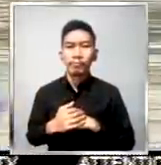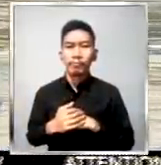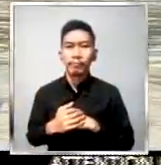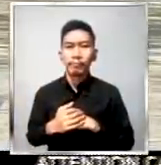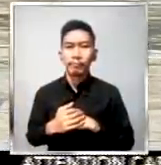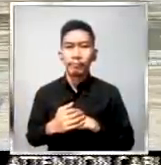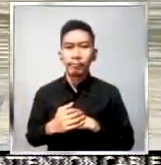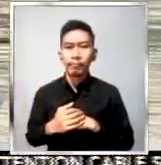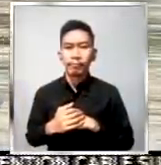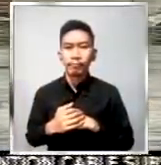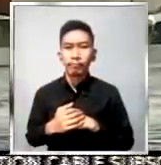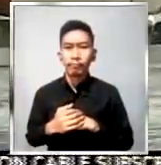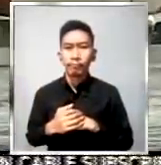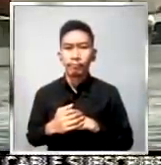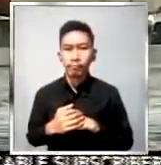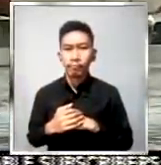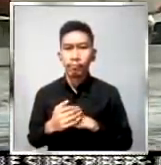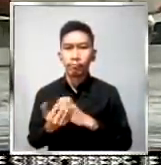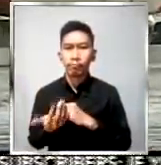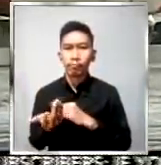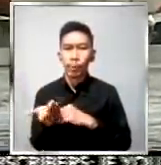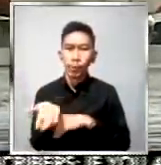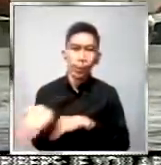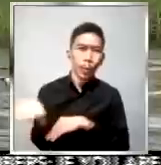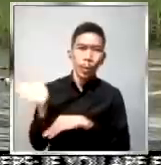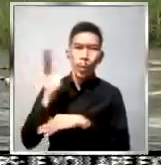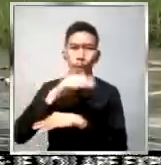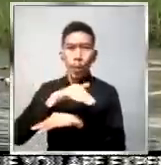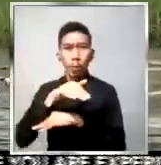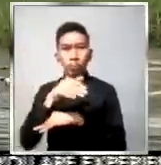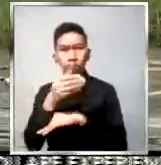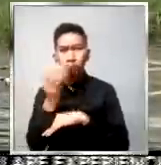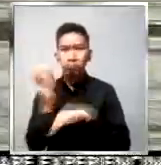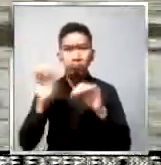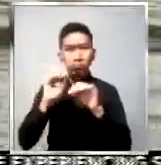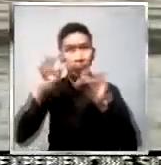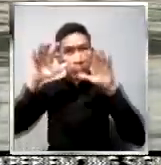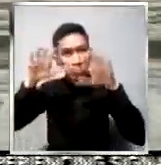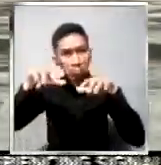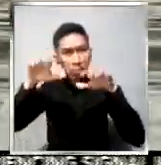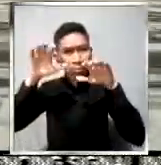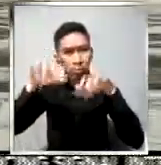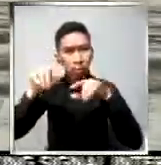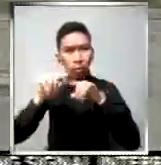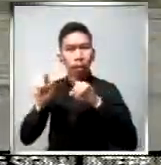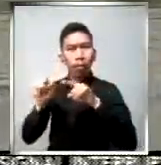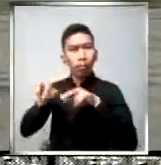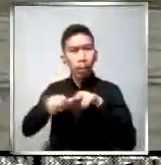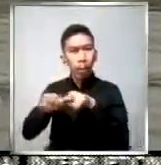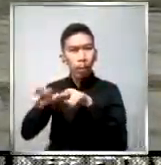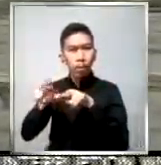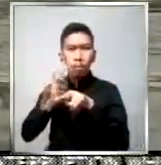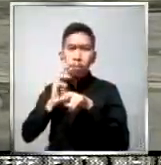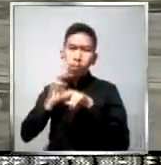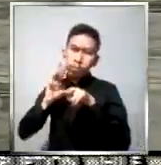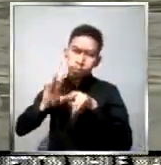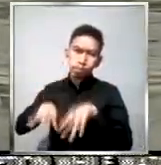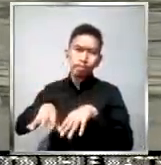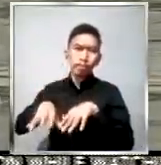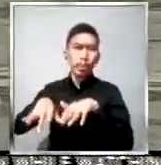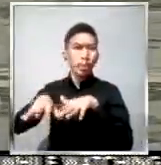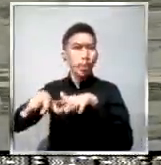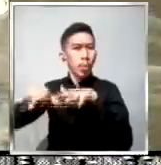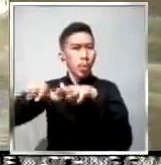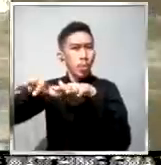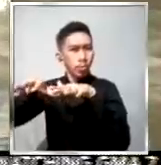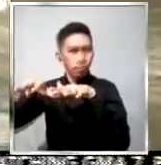Halos buong maghapong di umulan sa lungsod ng Marikina, pero ang tubig sa Marikina River tuloy-tuloy sa pagtaas, bagay na ipinagtataka ng lokal na